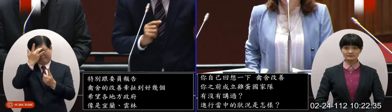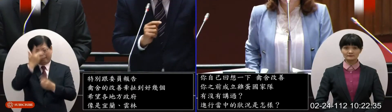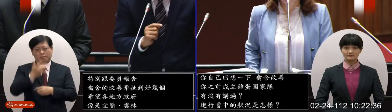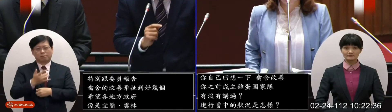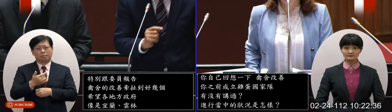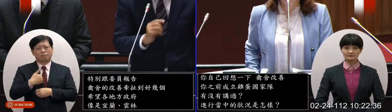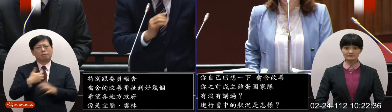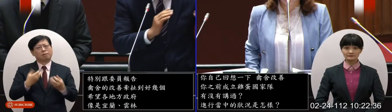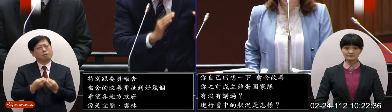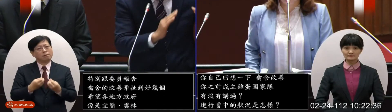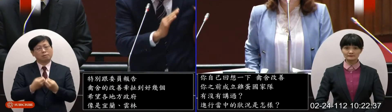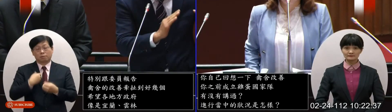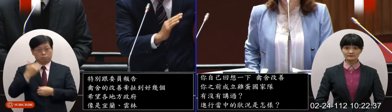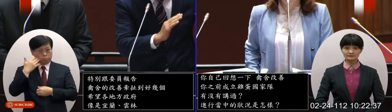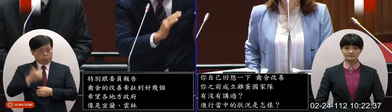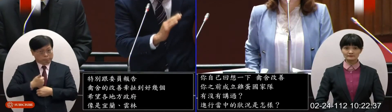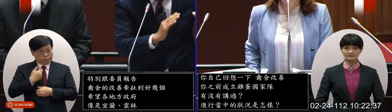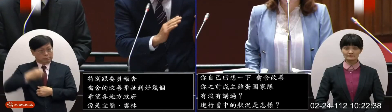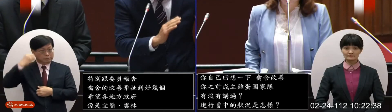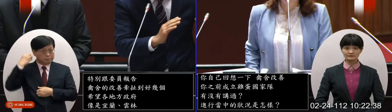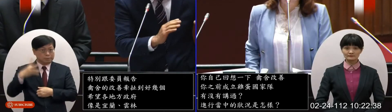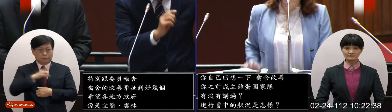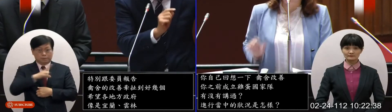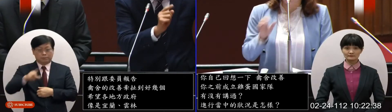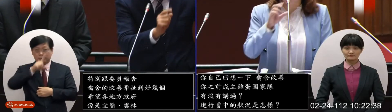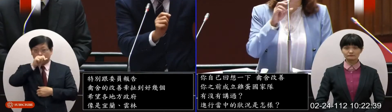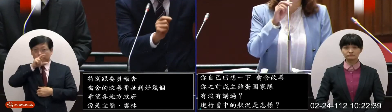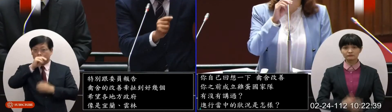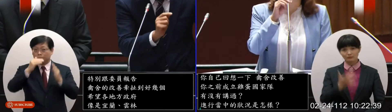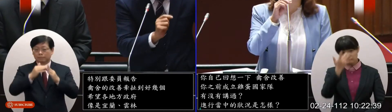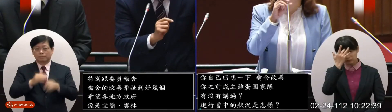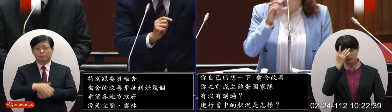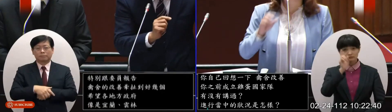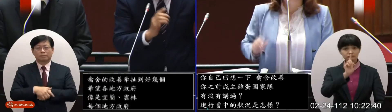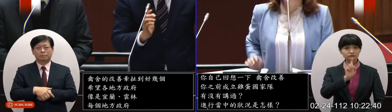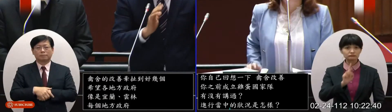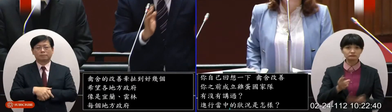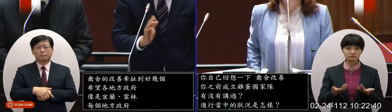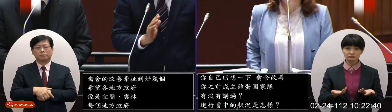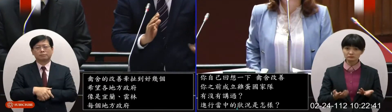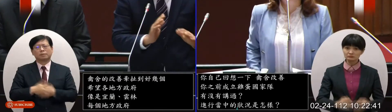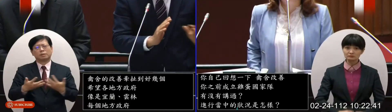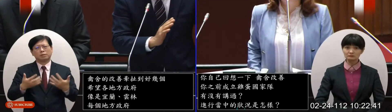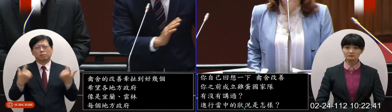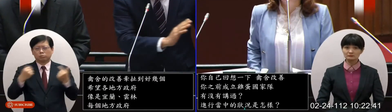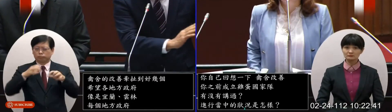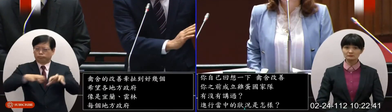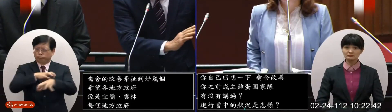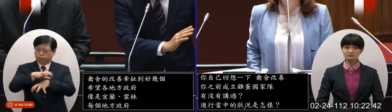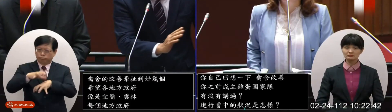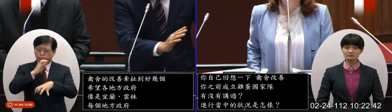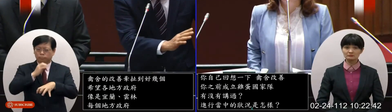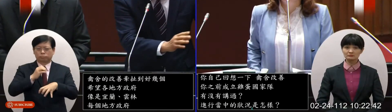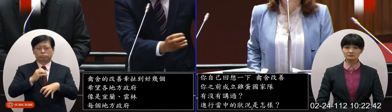阻碍，所以我们才会说，如果新型的鸡舍 什么样的阻碍？什么样的阻碍？ 哦，当然，因为有环